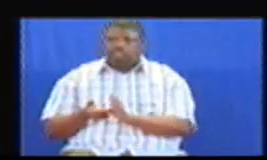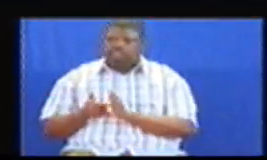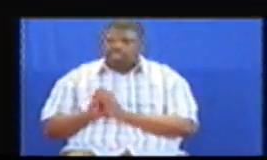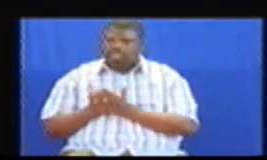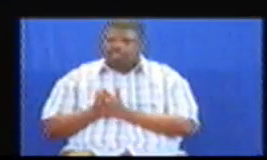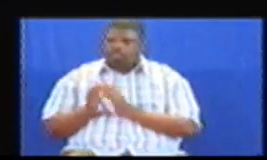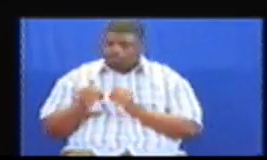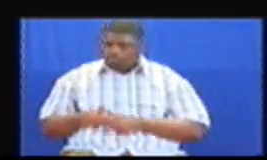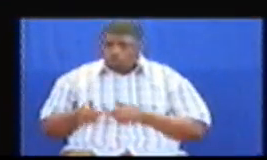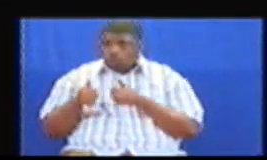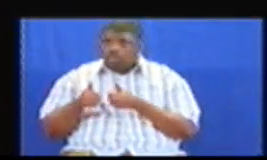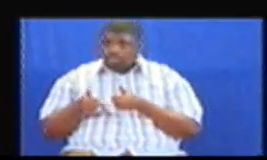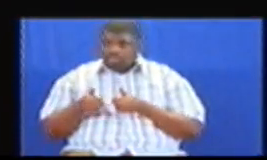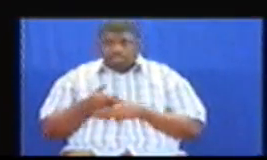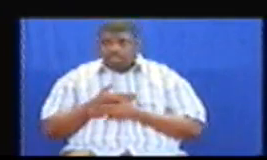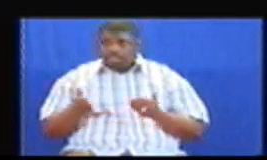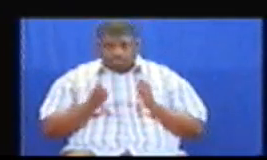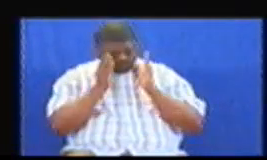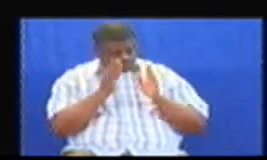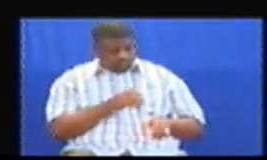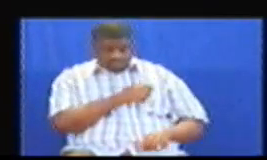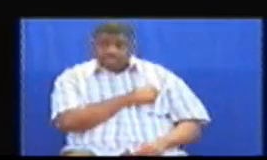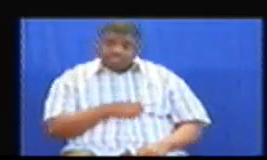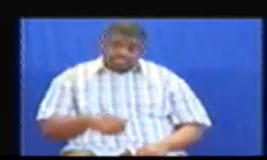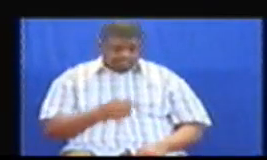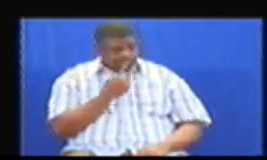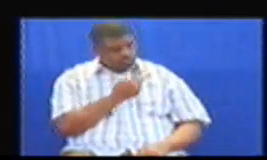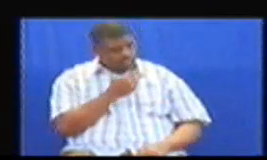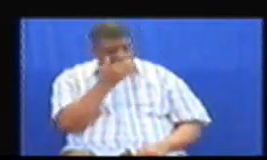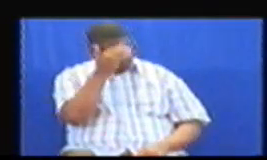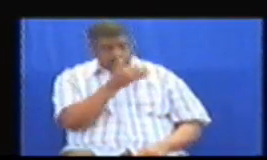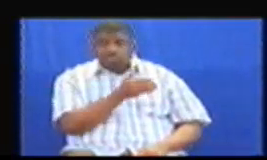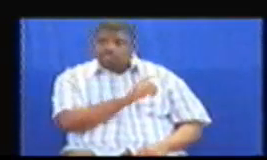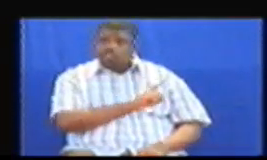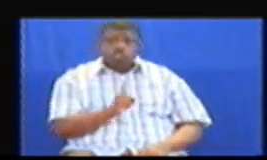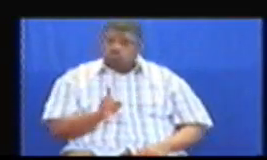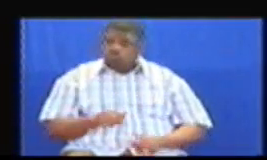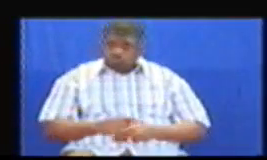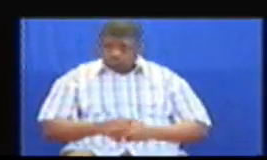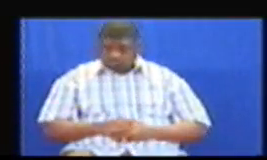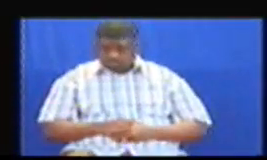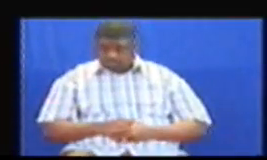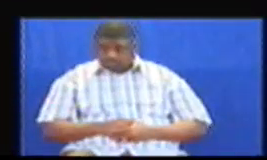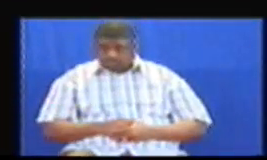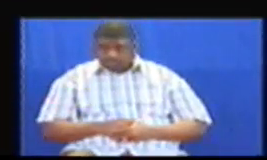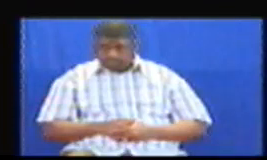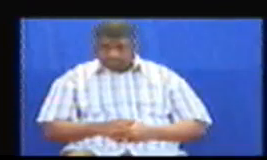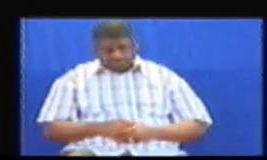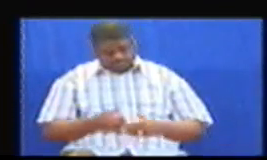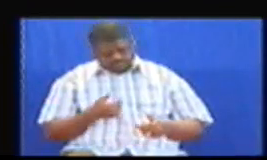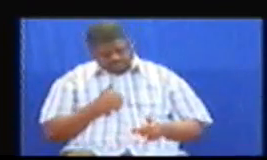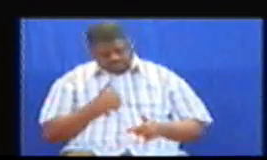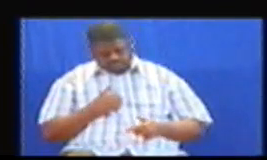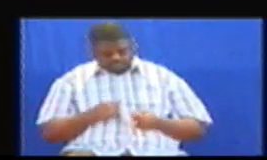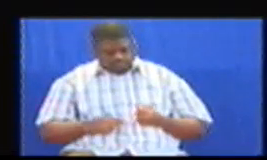ndio maana hata Mheshimiwa Rais ameona sio kipaumbele kwa mara hii. Kwa hiyo nikitoka hapo